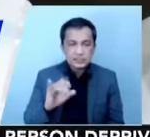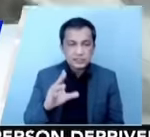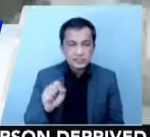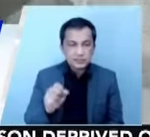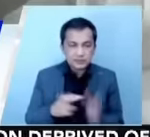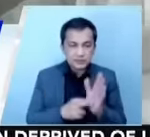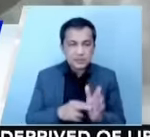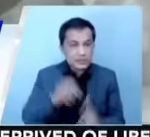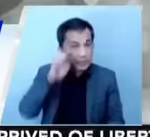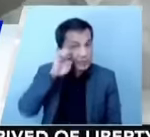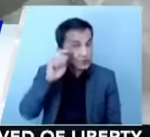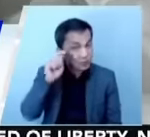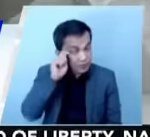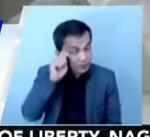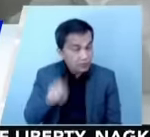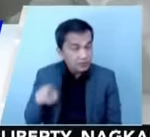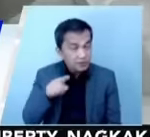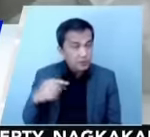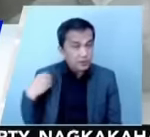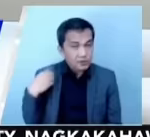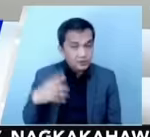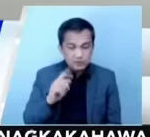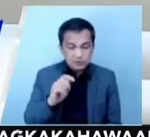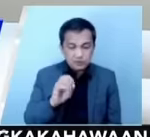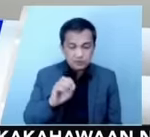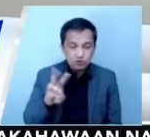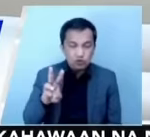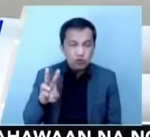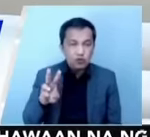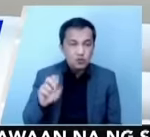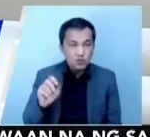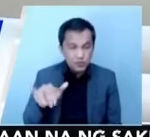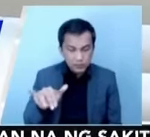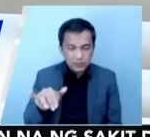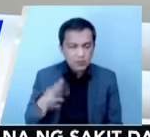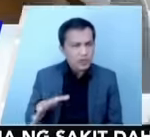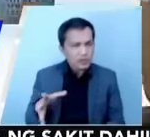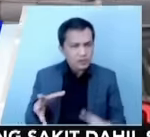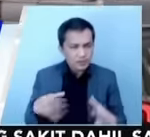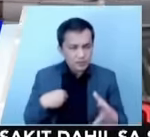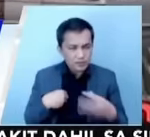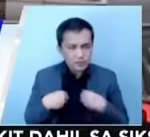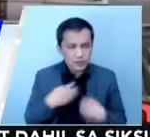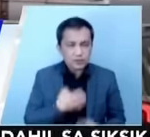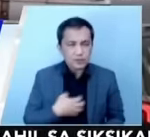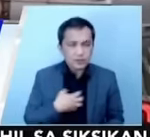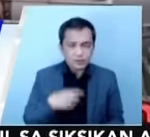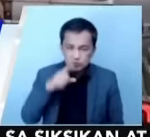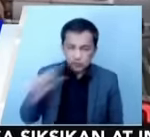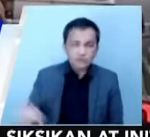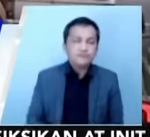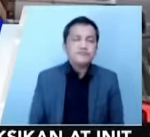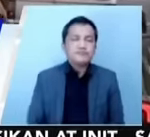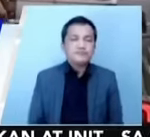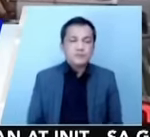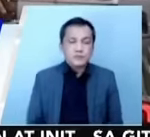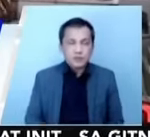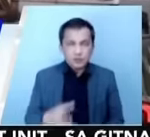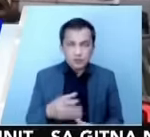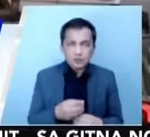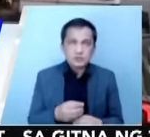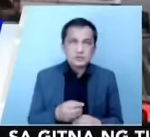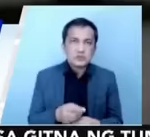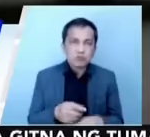Tulfo ang mga opisyal ng tollways matapos daw silang makatanggap ng mga reklamo. Bukod sa matindi talaga ang buhos